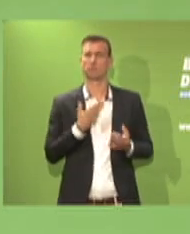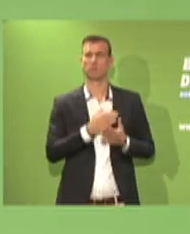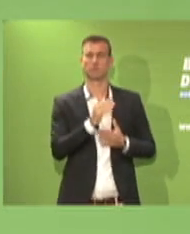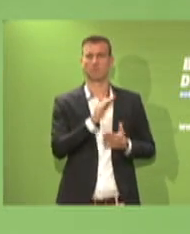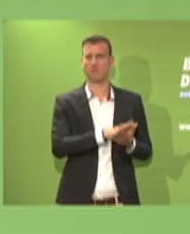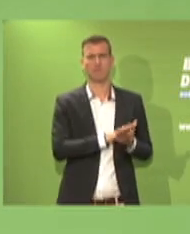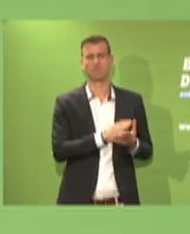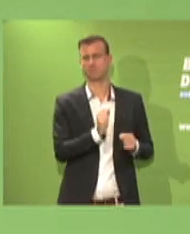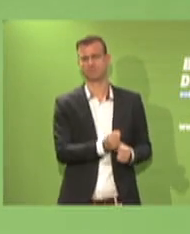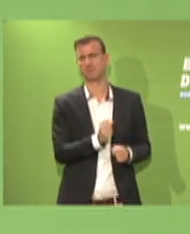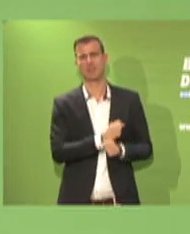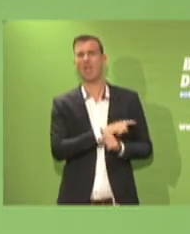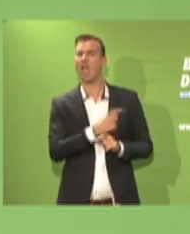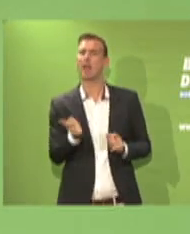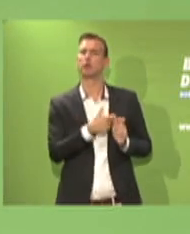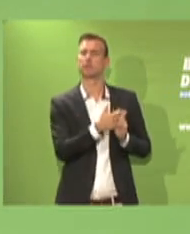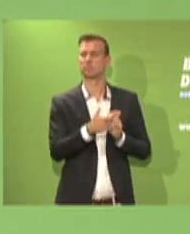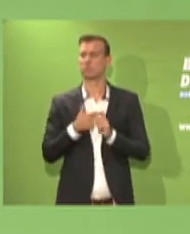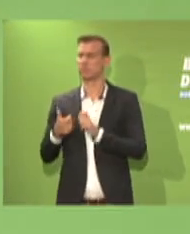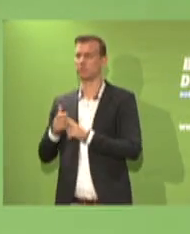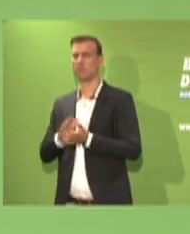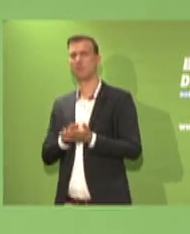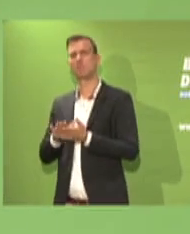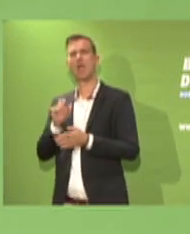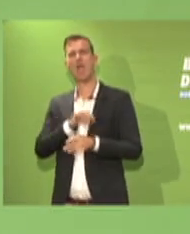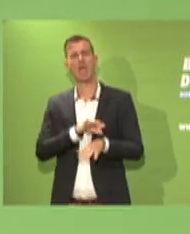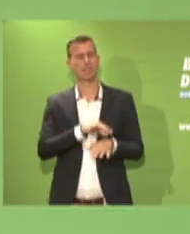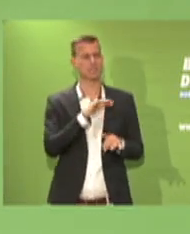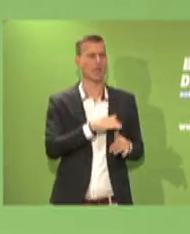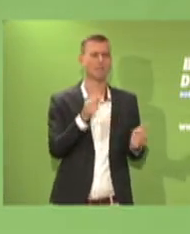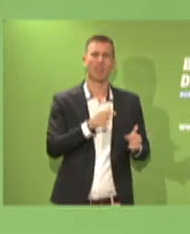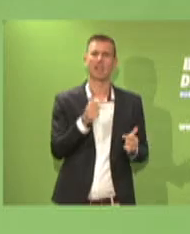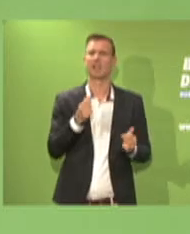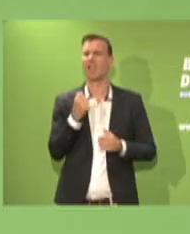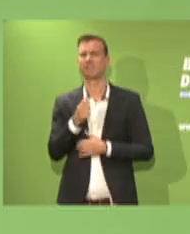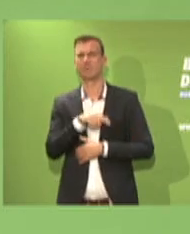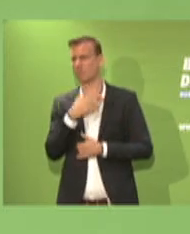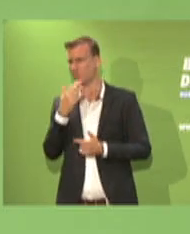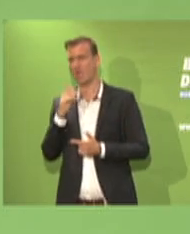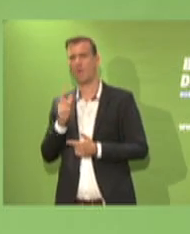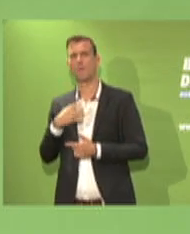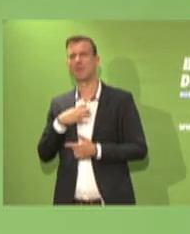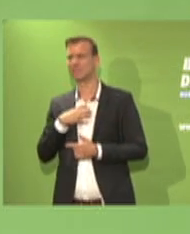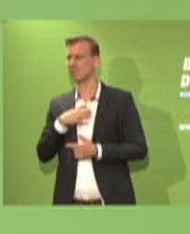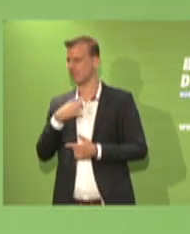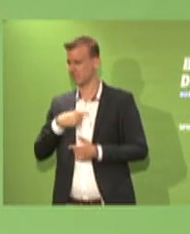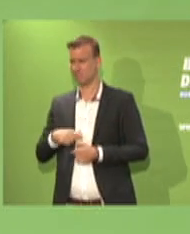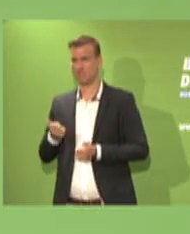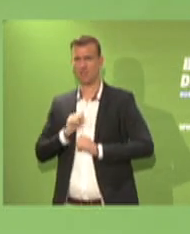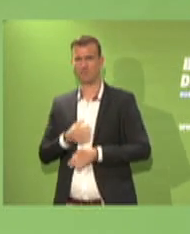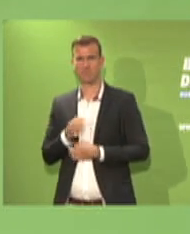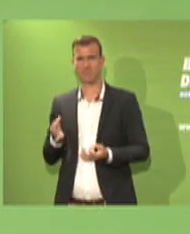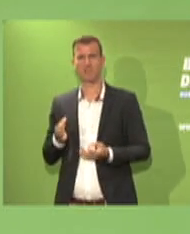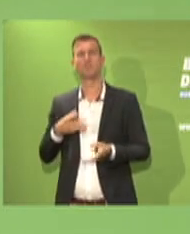sagen, wir halten alle Stationen überall vor, haben die Ärzte dafür nicht, die Pflegekräfte nicht, hilft uns auch als Patienten und Patientinnen nicht. Und